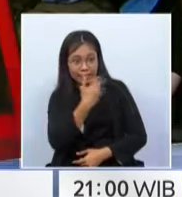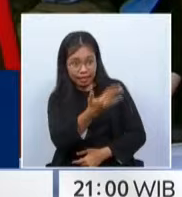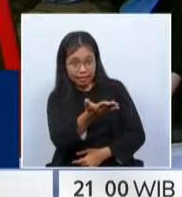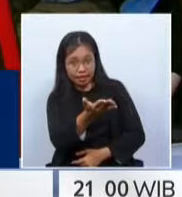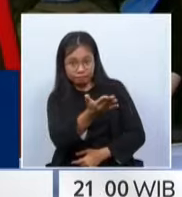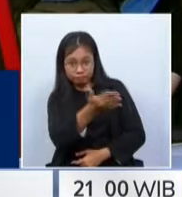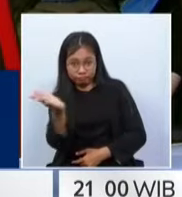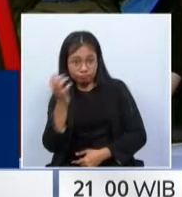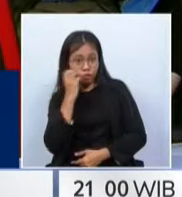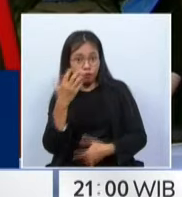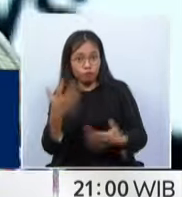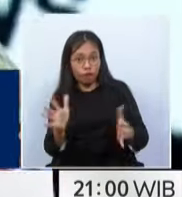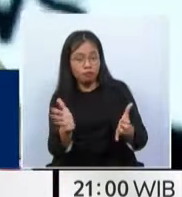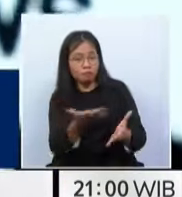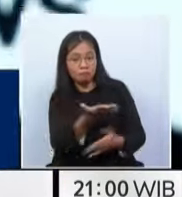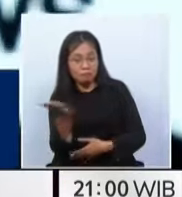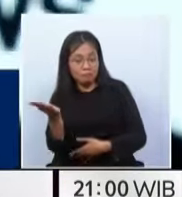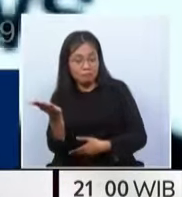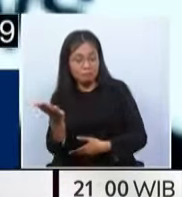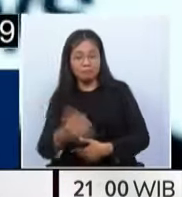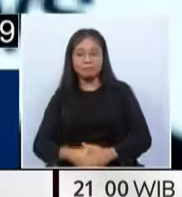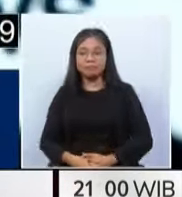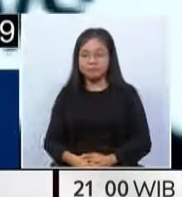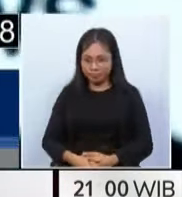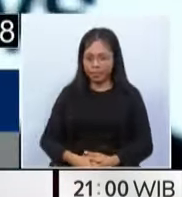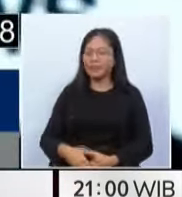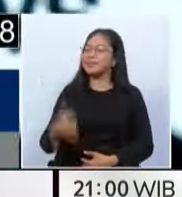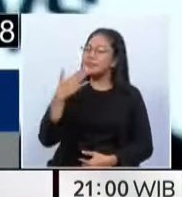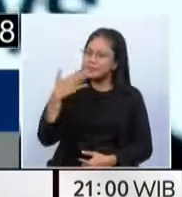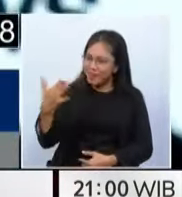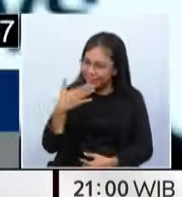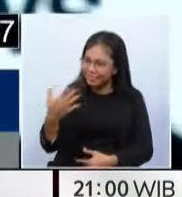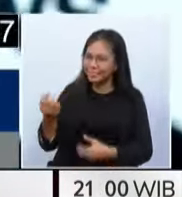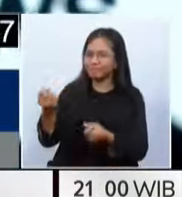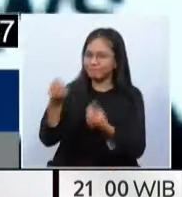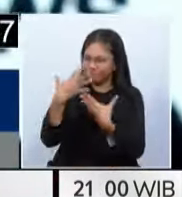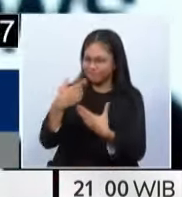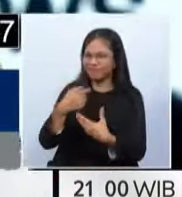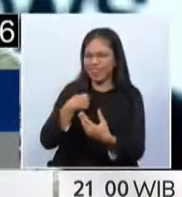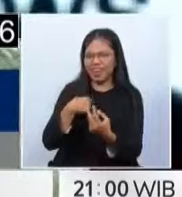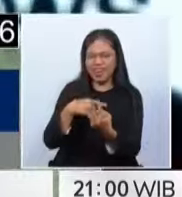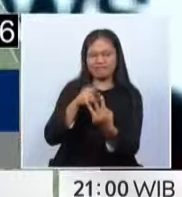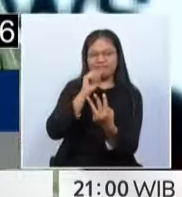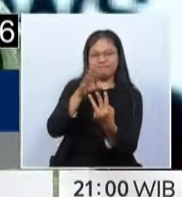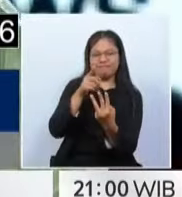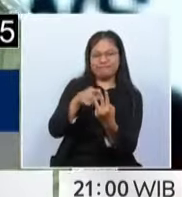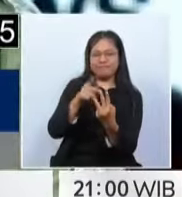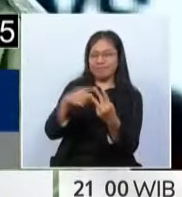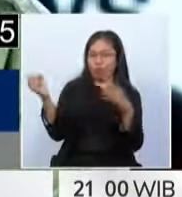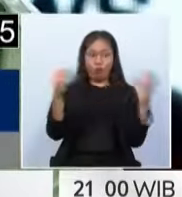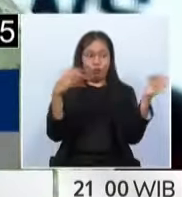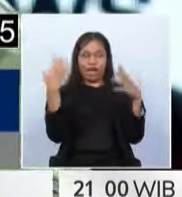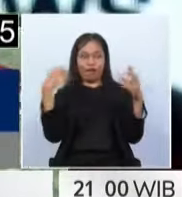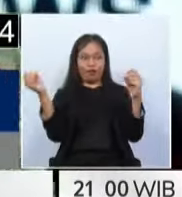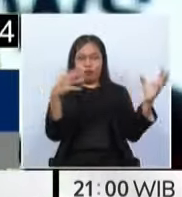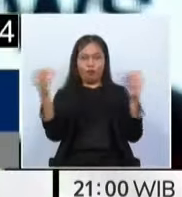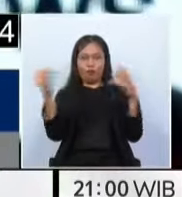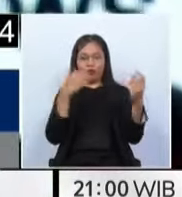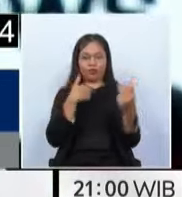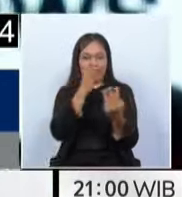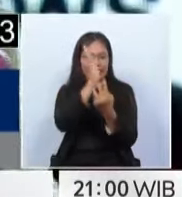2 menit silakan Bapak Terima kasih mudah-mudahan saya didudukkan di tengah Memang agak mendinginkan dua kawan saya kiri